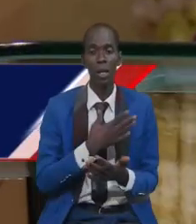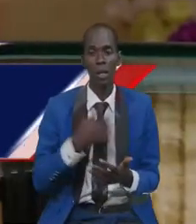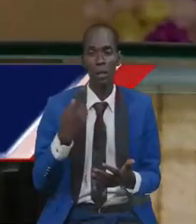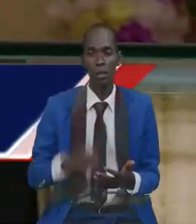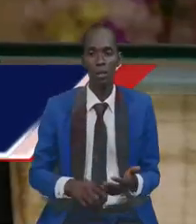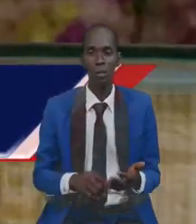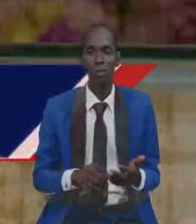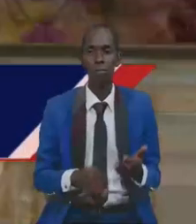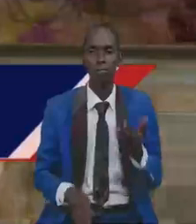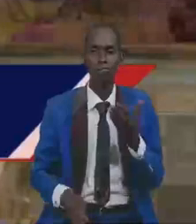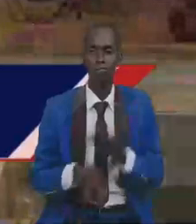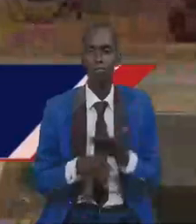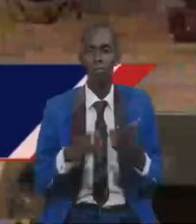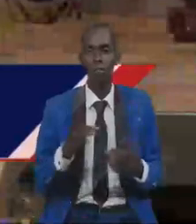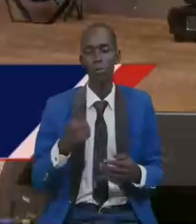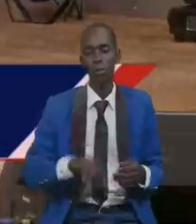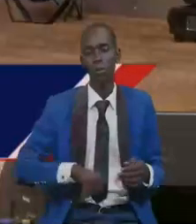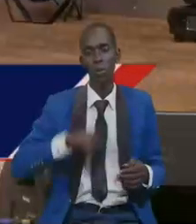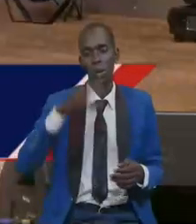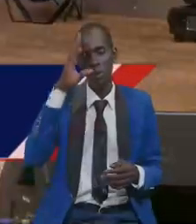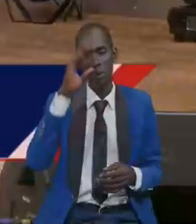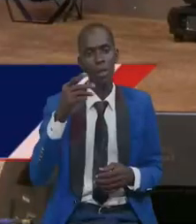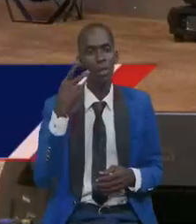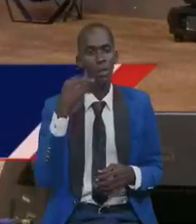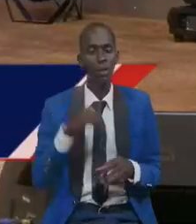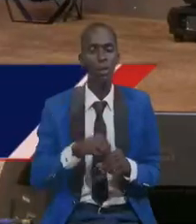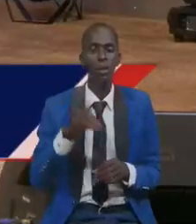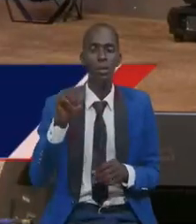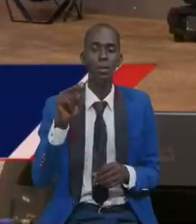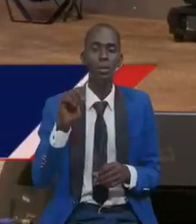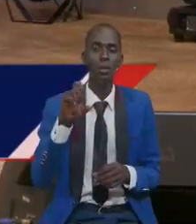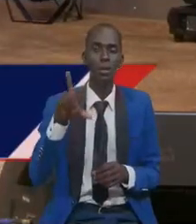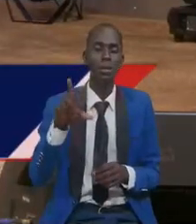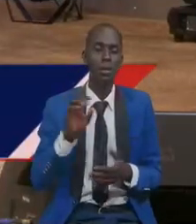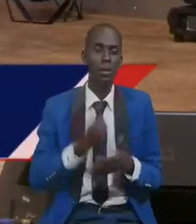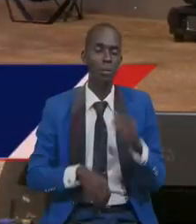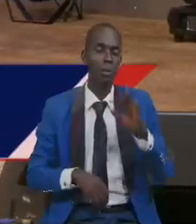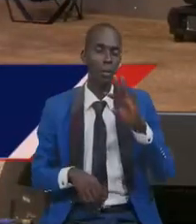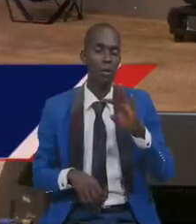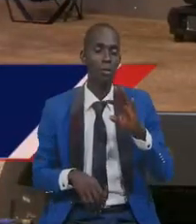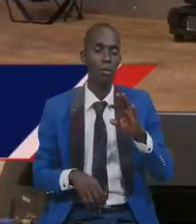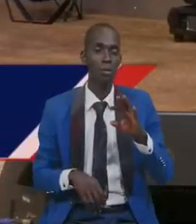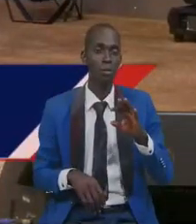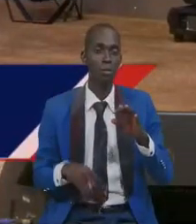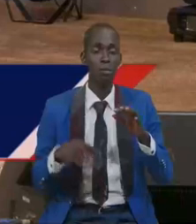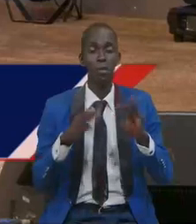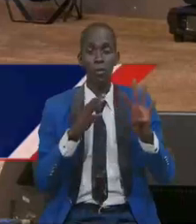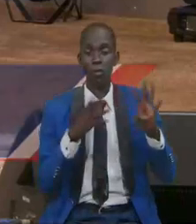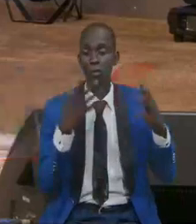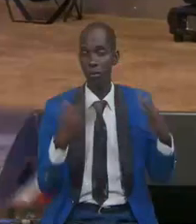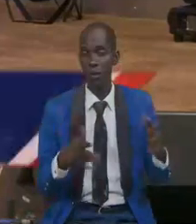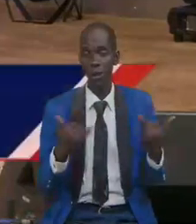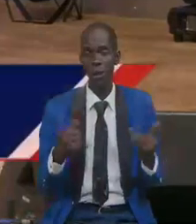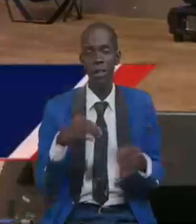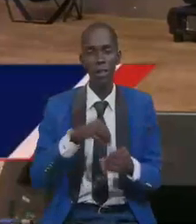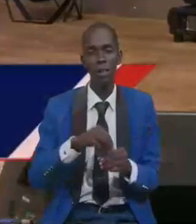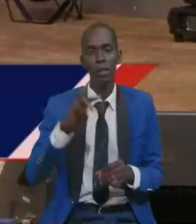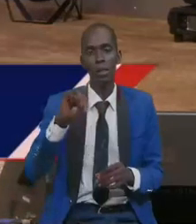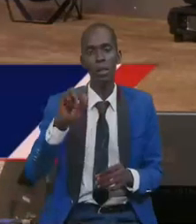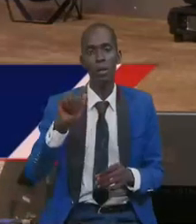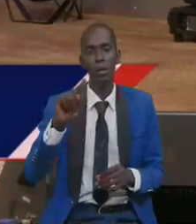dans Daniel chapitre 4, le verset 13 au 15. Regardez dans Matthieu 3, verset 10. Matthieu